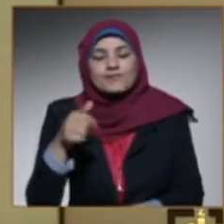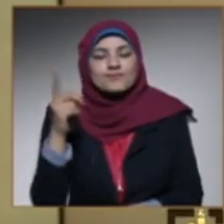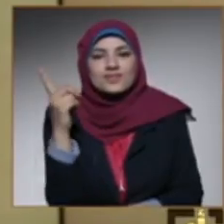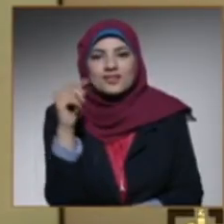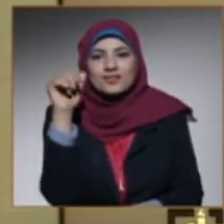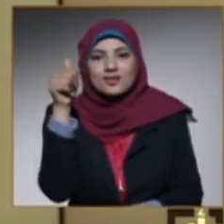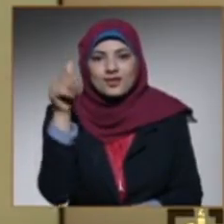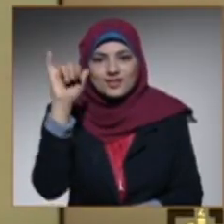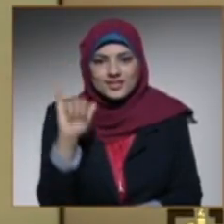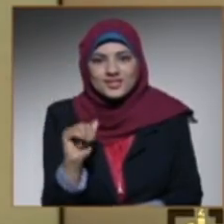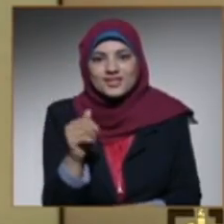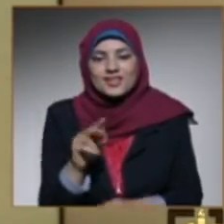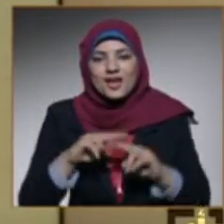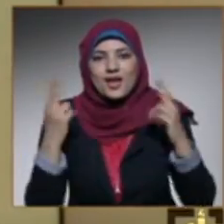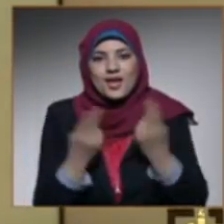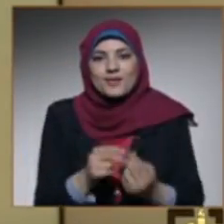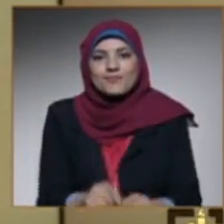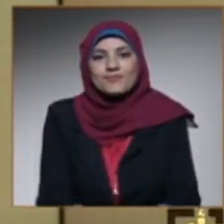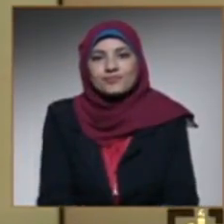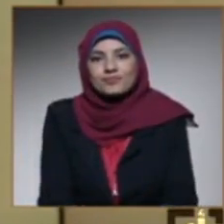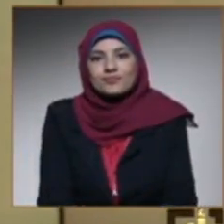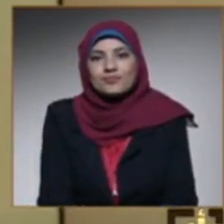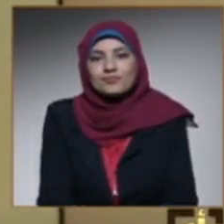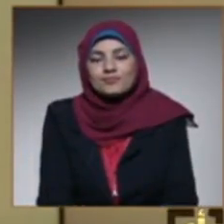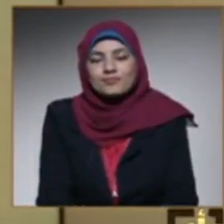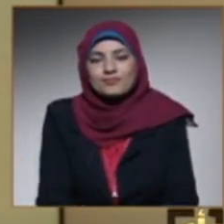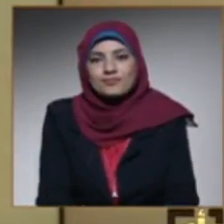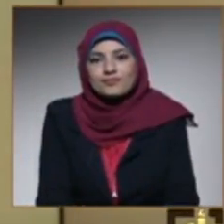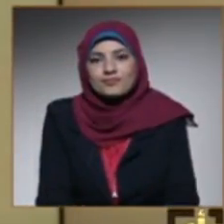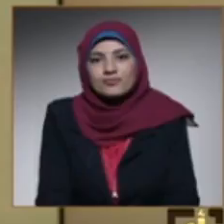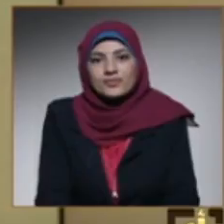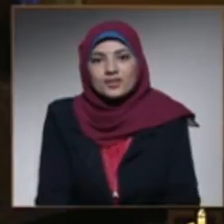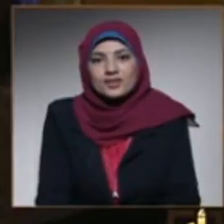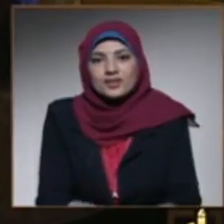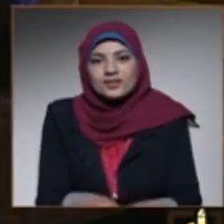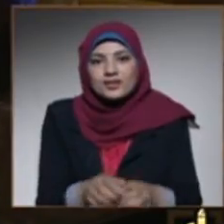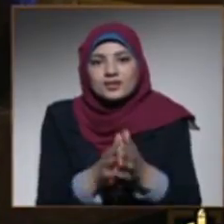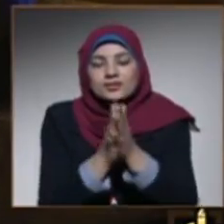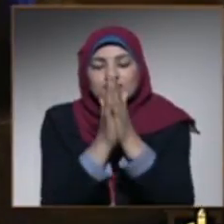في تمام 8:00 مساء حلقة جديدة ورأي عام، شوفوا على ألف خير.